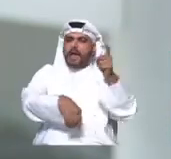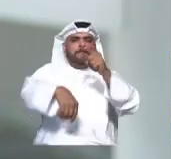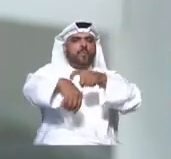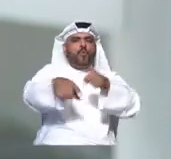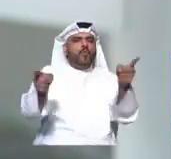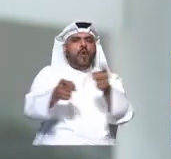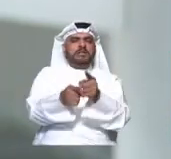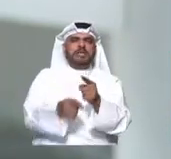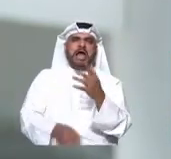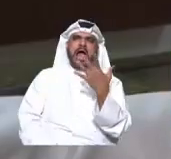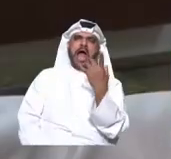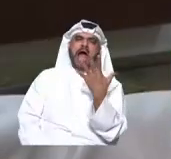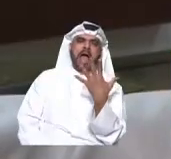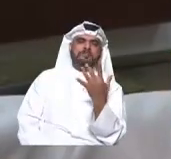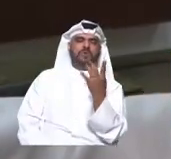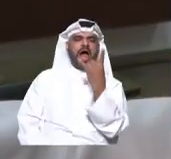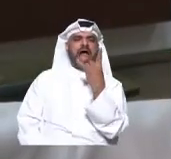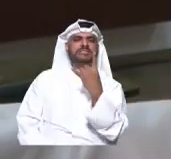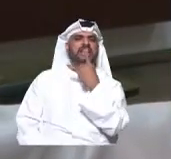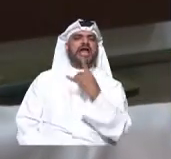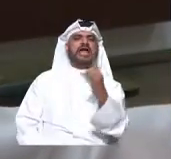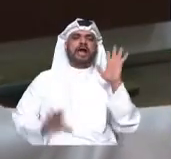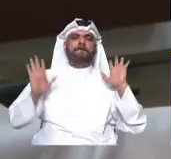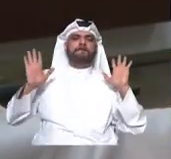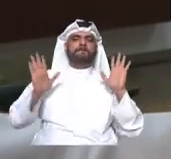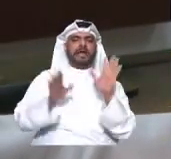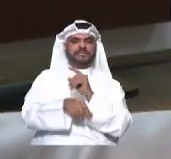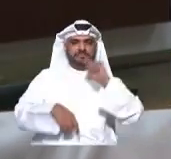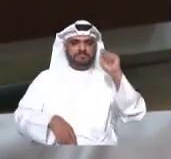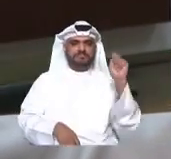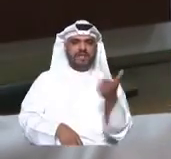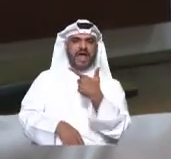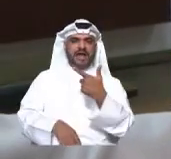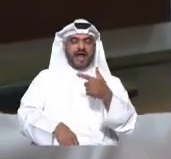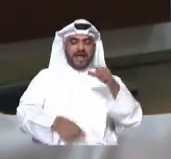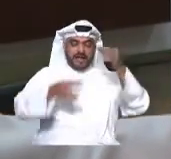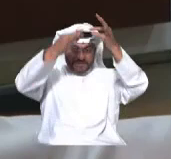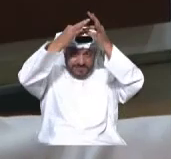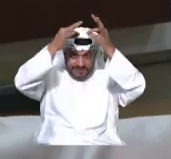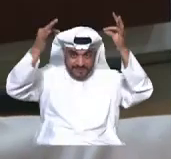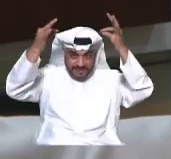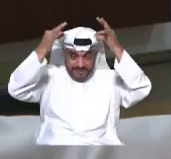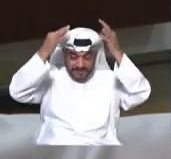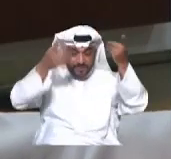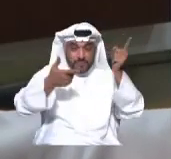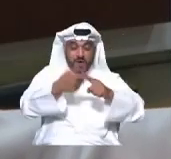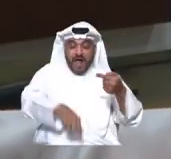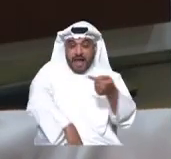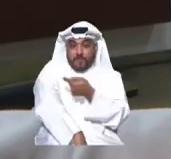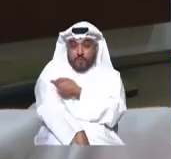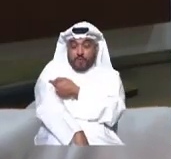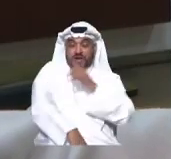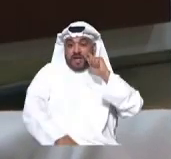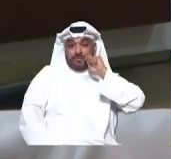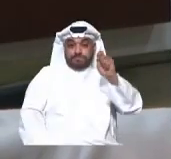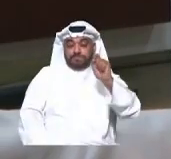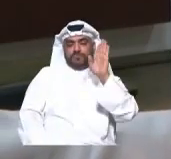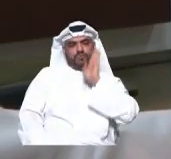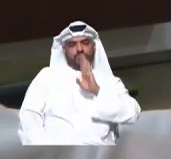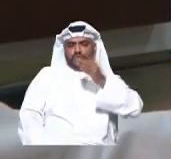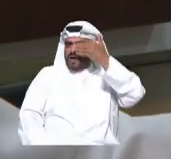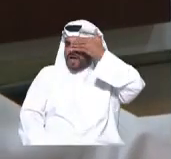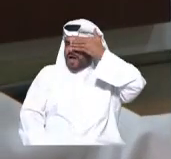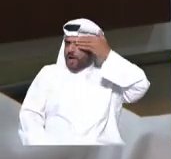بين 5 إلى 10 دقائق بالكثير. ممرضين على كفاءة عالية من تدريب وخز